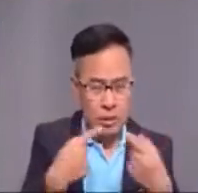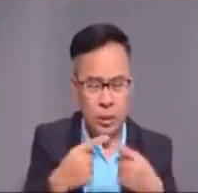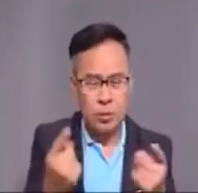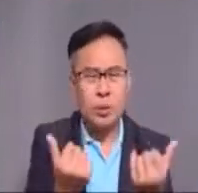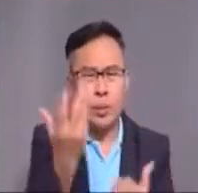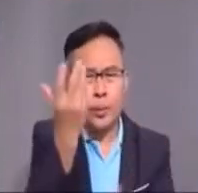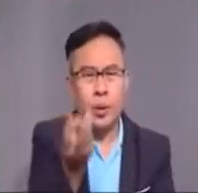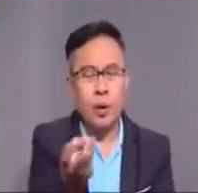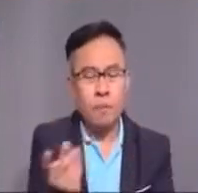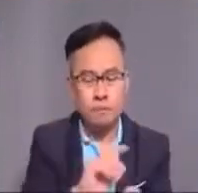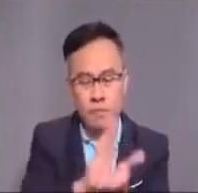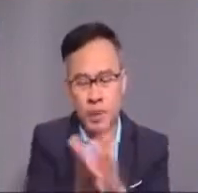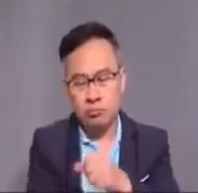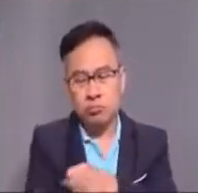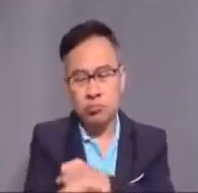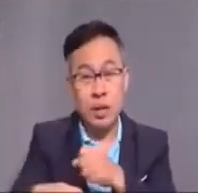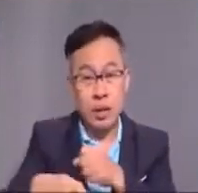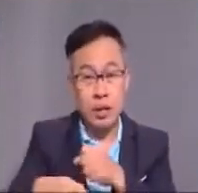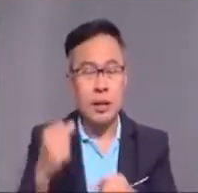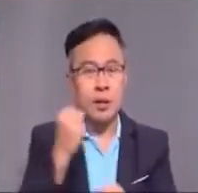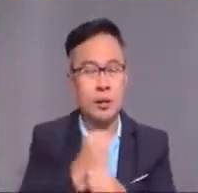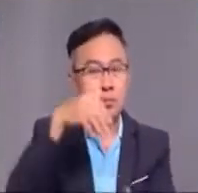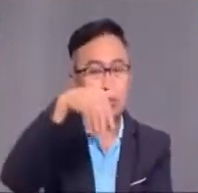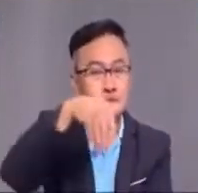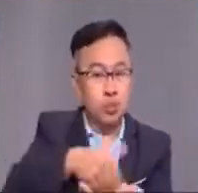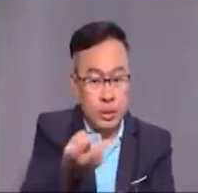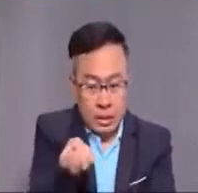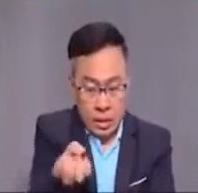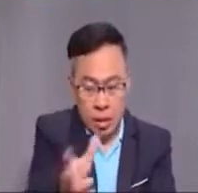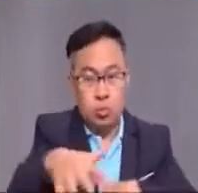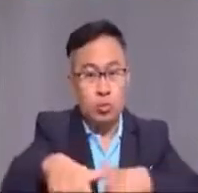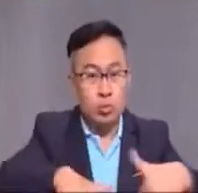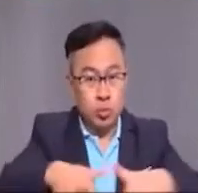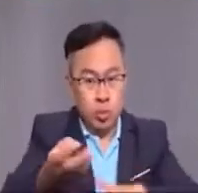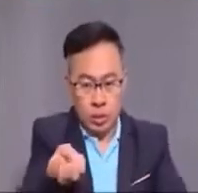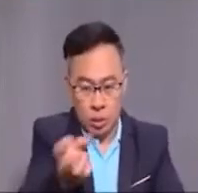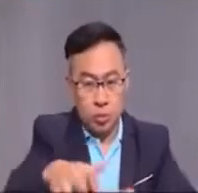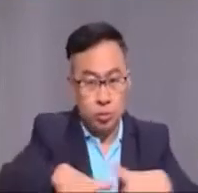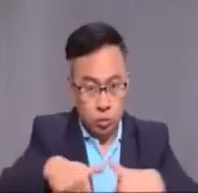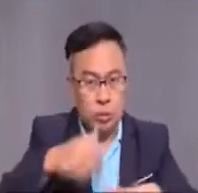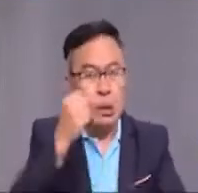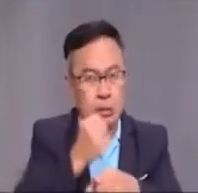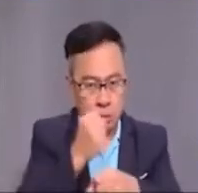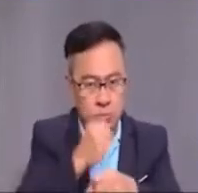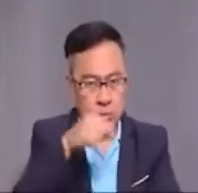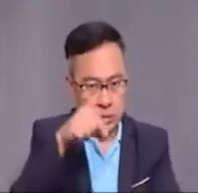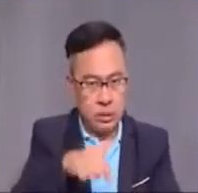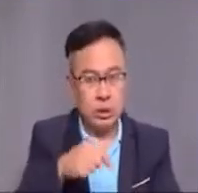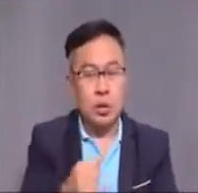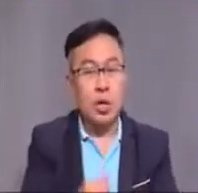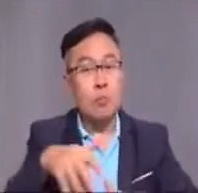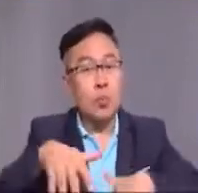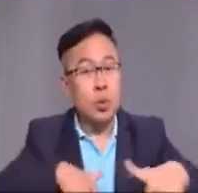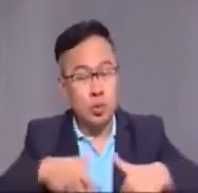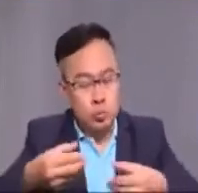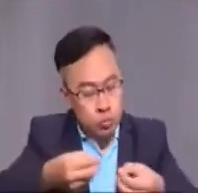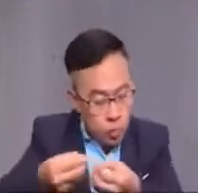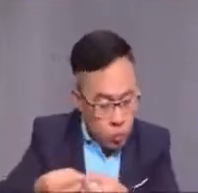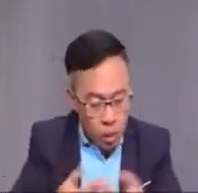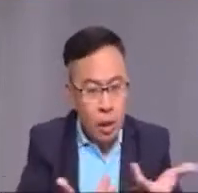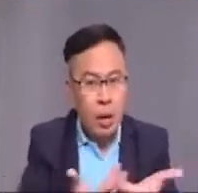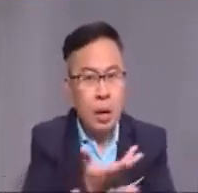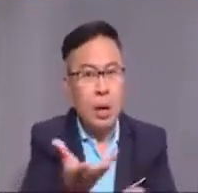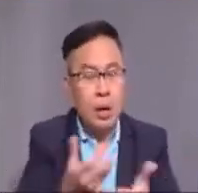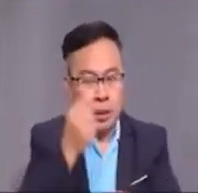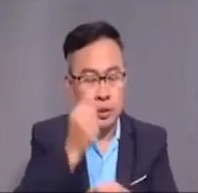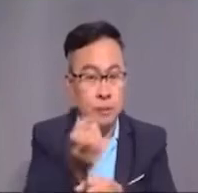นี้ก็ปลูกข้าวแล้วก็มีการสร้างศูนย์ข้าวชุมชนครบวงจรขึ้นมาที่นี ่ ชาวบ้านเขาทำข้